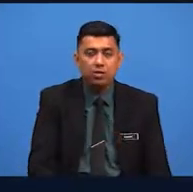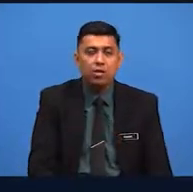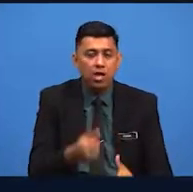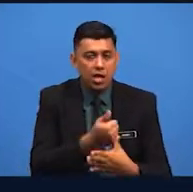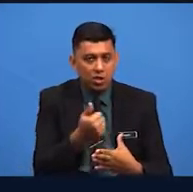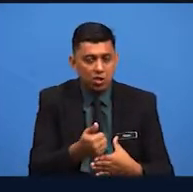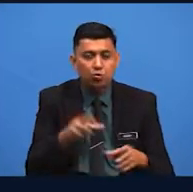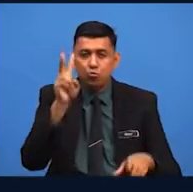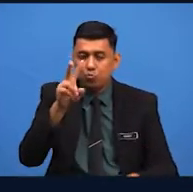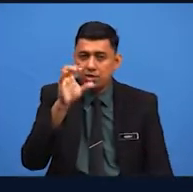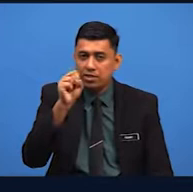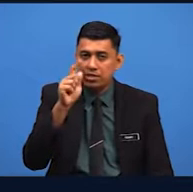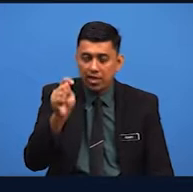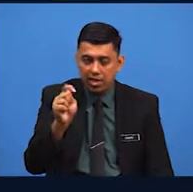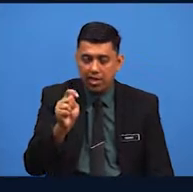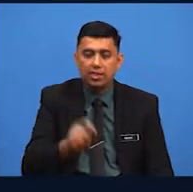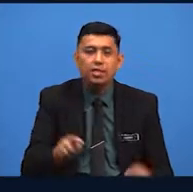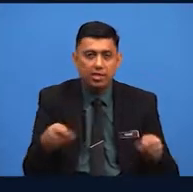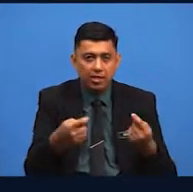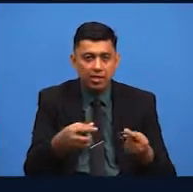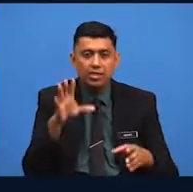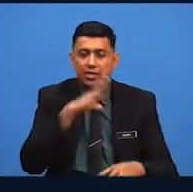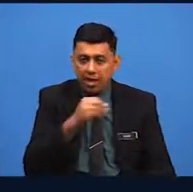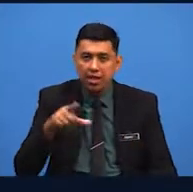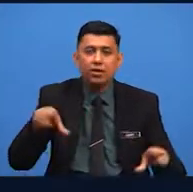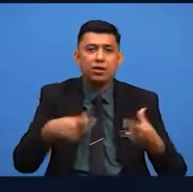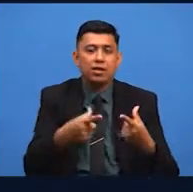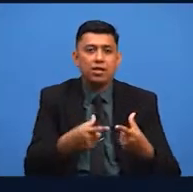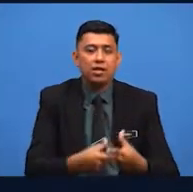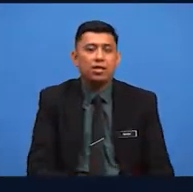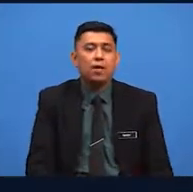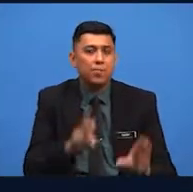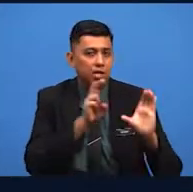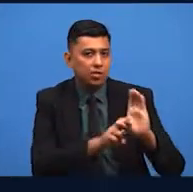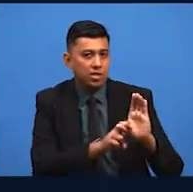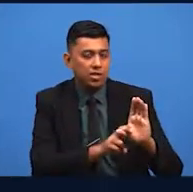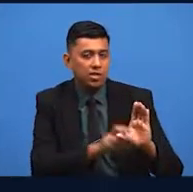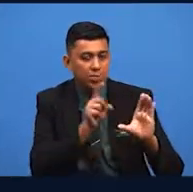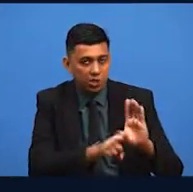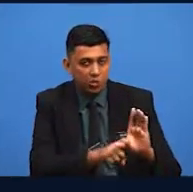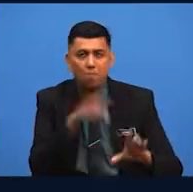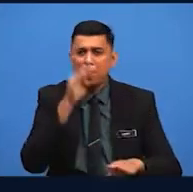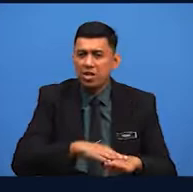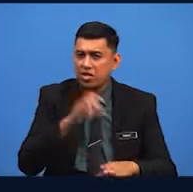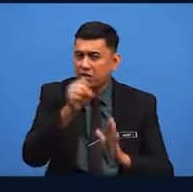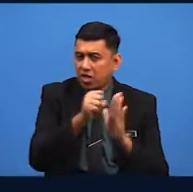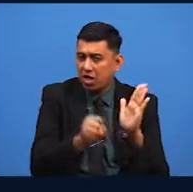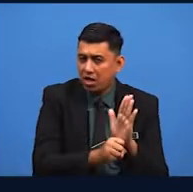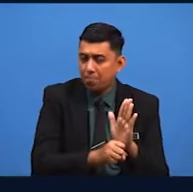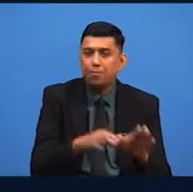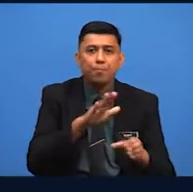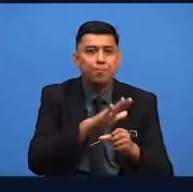set tindakan dan pelaksanaannya bergantung kepada sama ada satu syarat dipenuhi atau